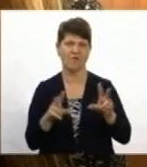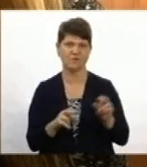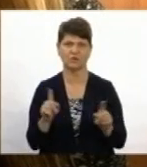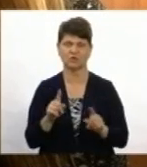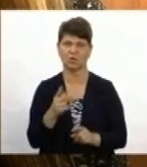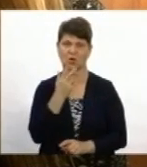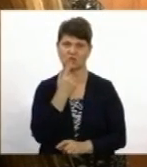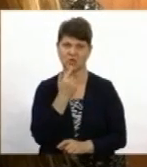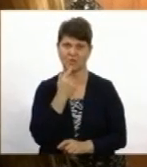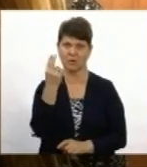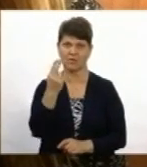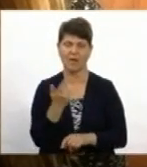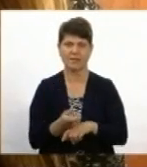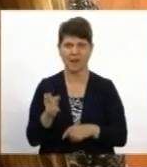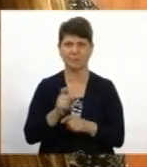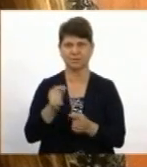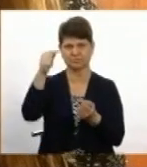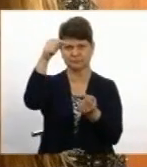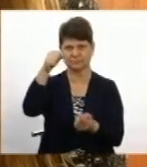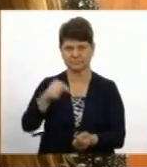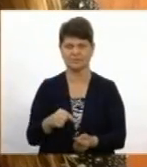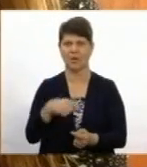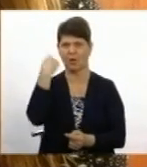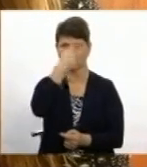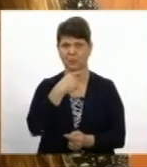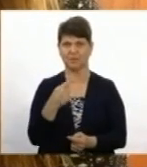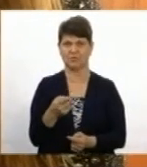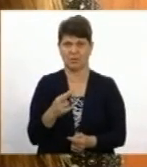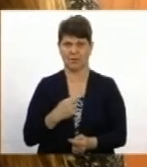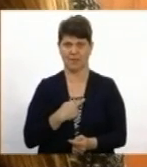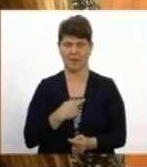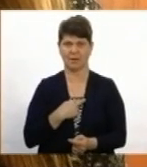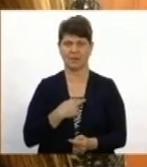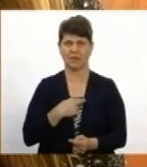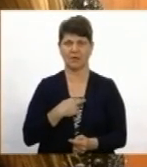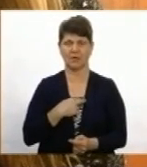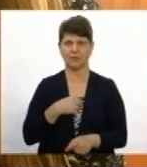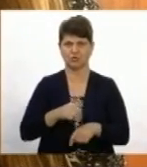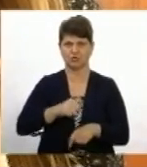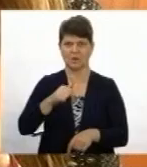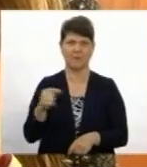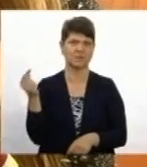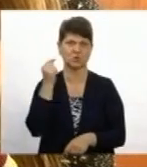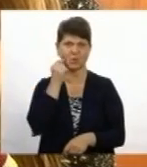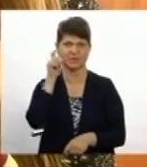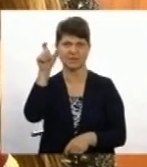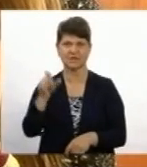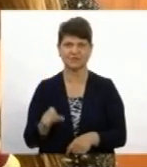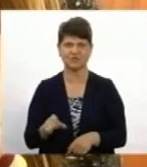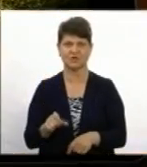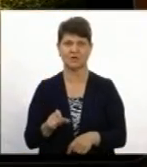червоний колір найбільш асоціюється от, особисто для мене із почуттям совісті. Дівчина